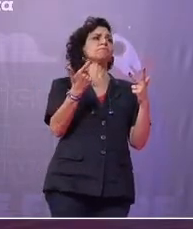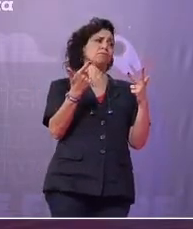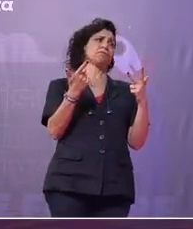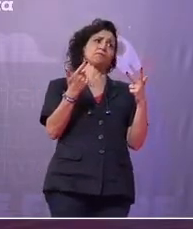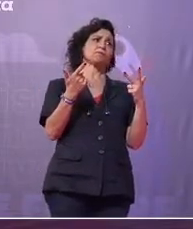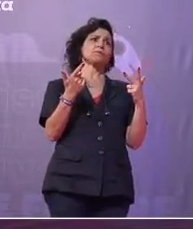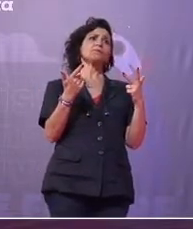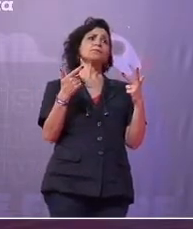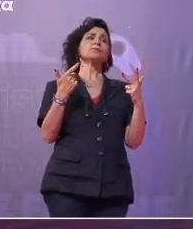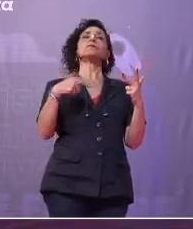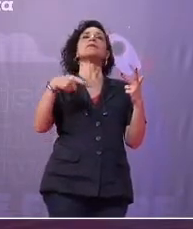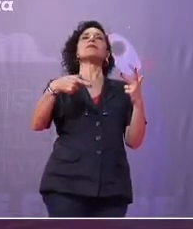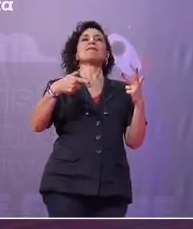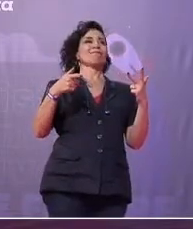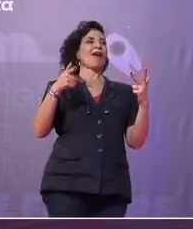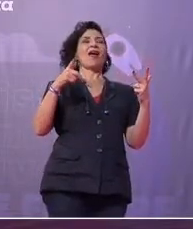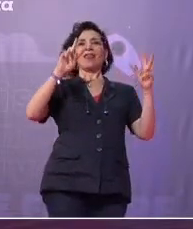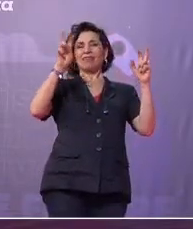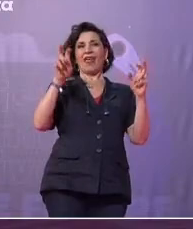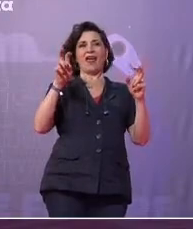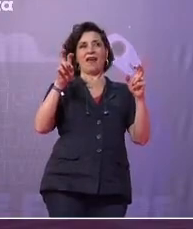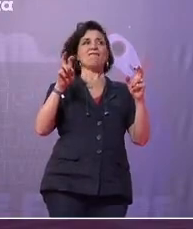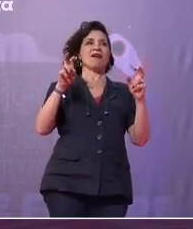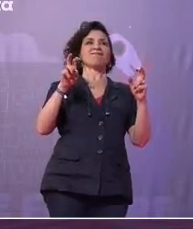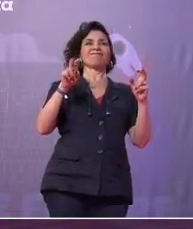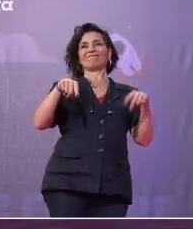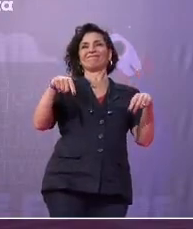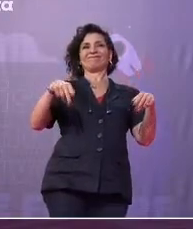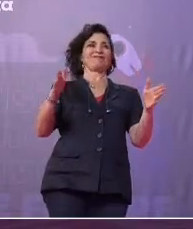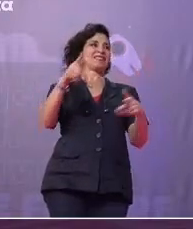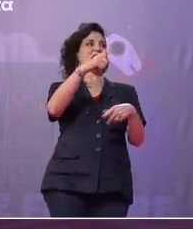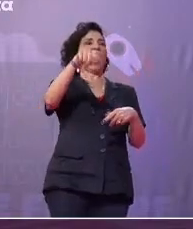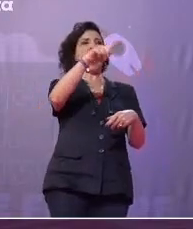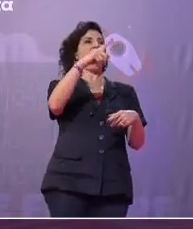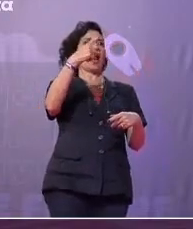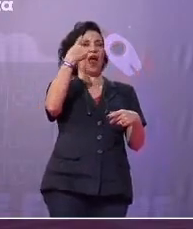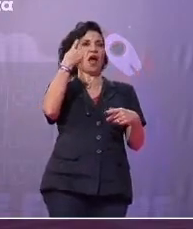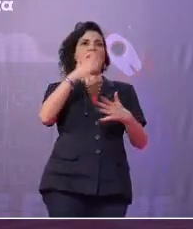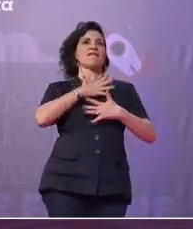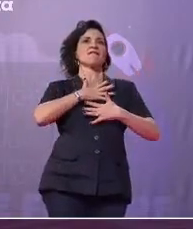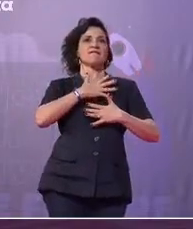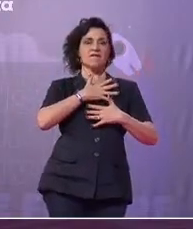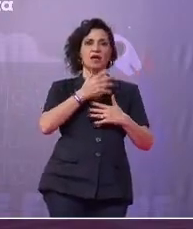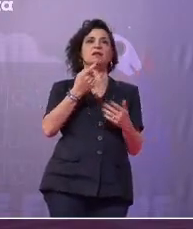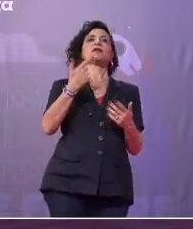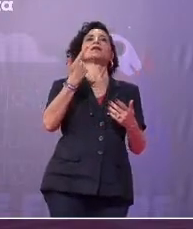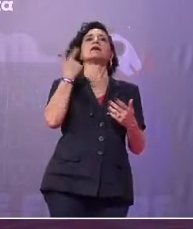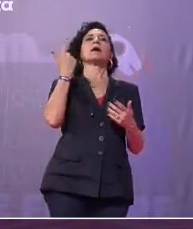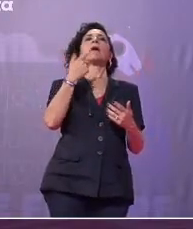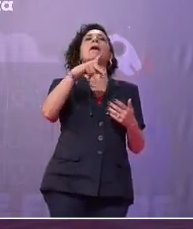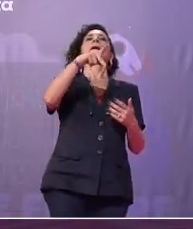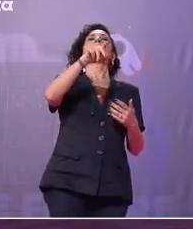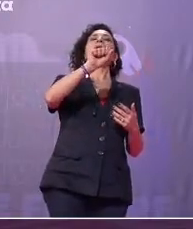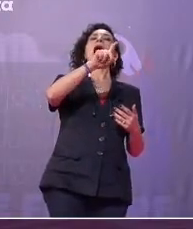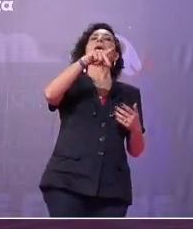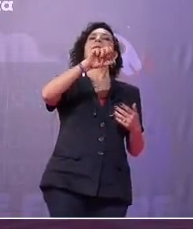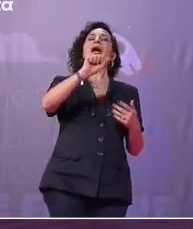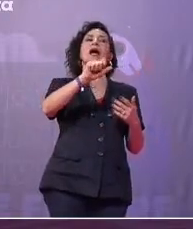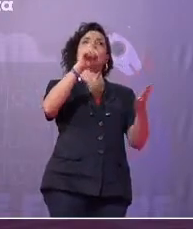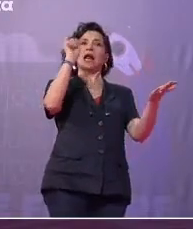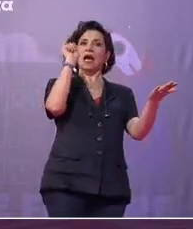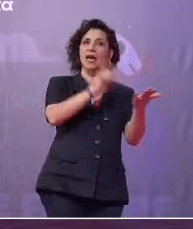alle sale del vmf ci dice che business che una volta erano separati come il payer click il social